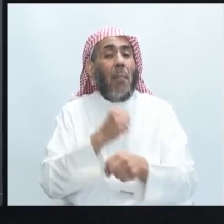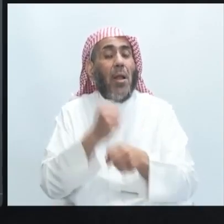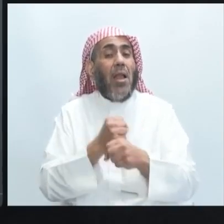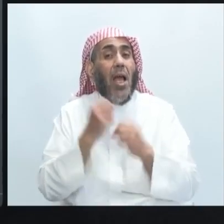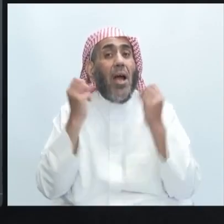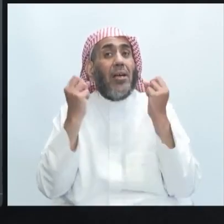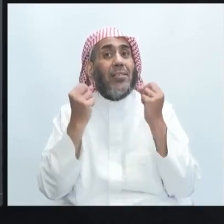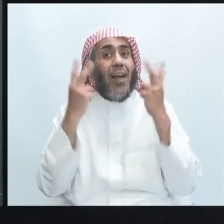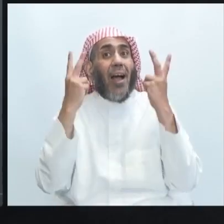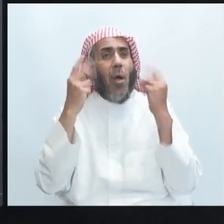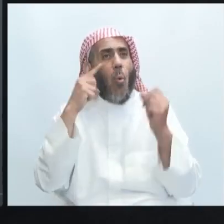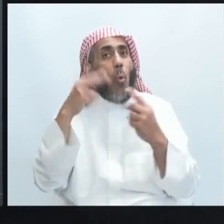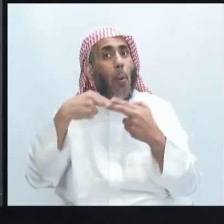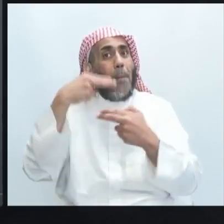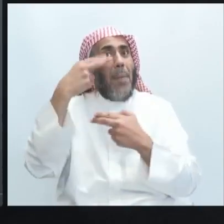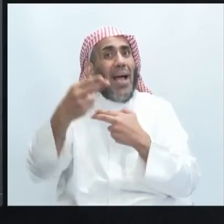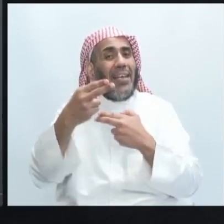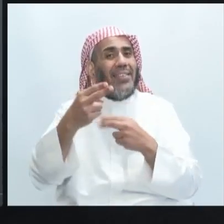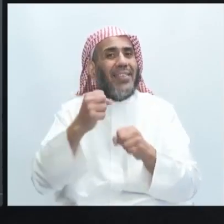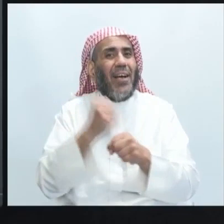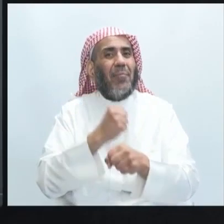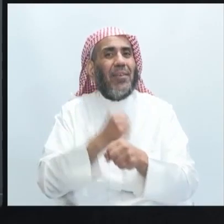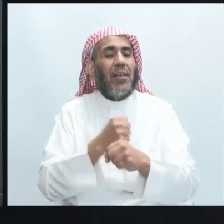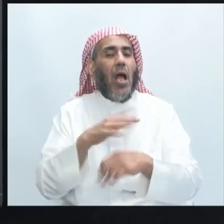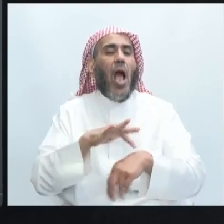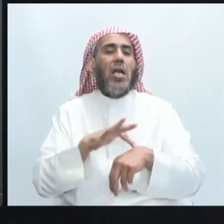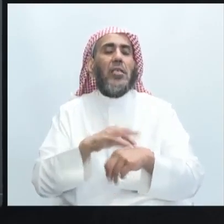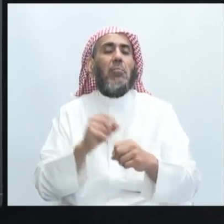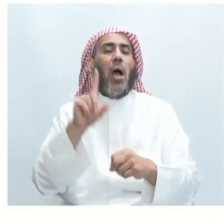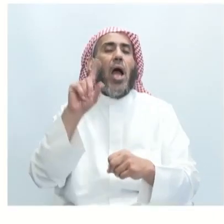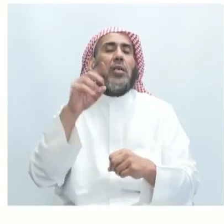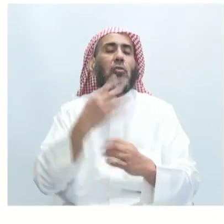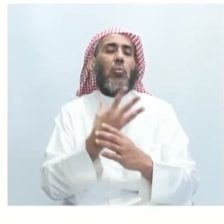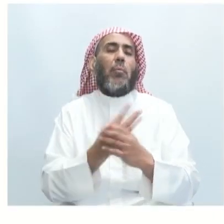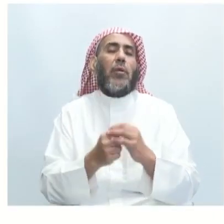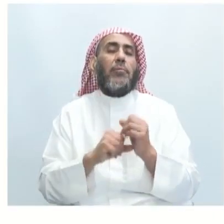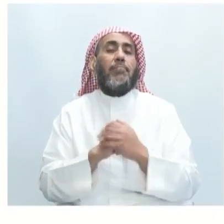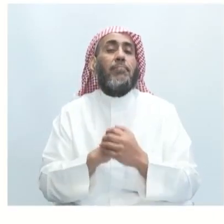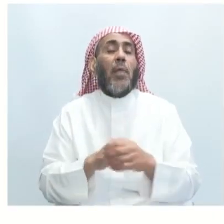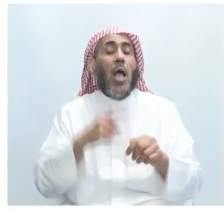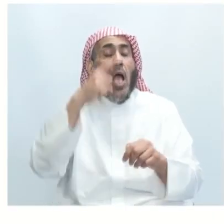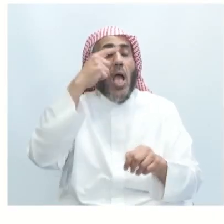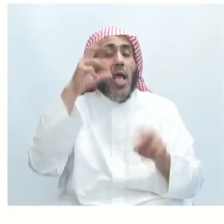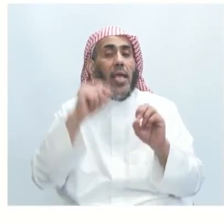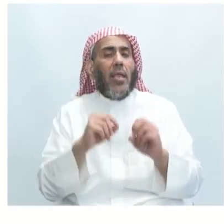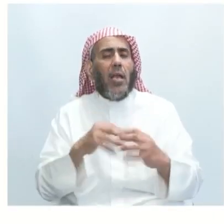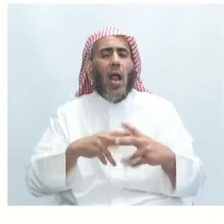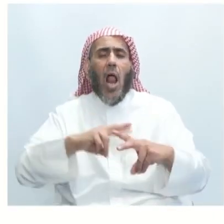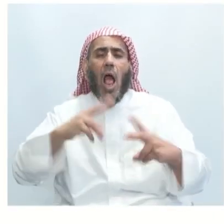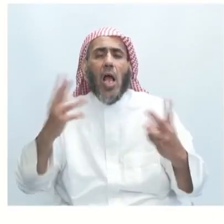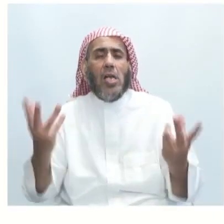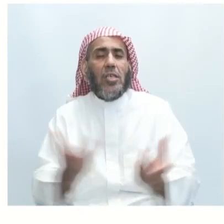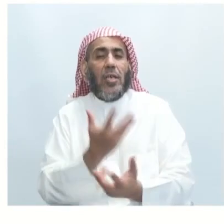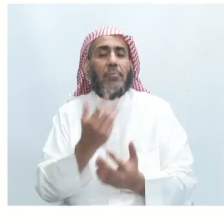ادراكيه شاهدناها من بعيد هي عمليه حسيه احسنتم ابنائي وبناتي الطلاب اذا الاشياء